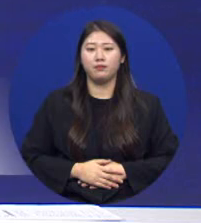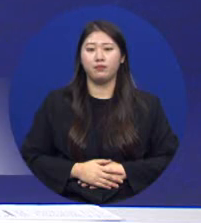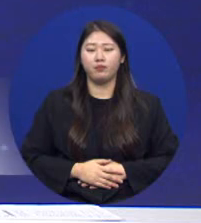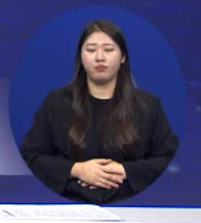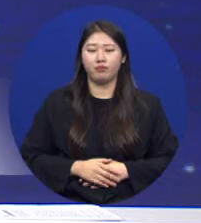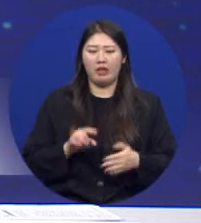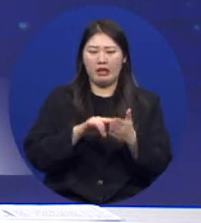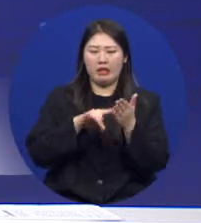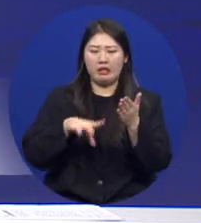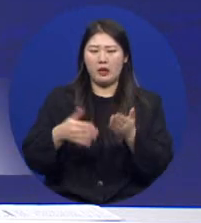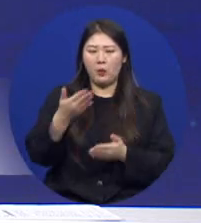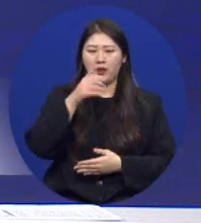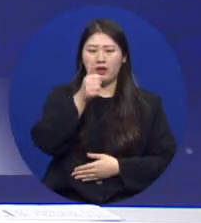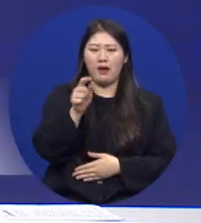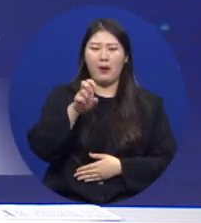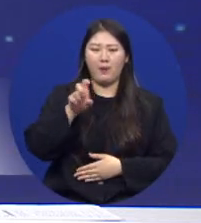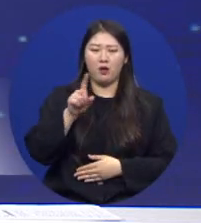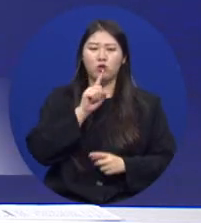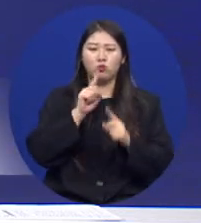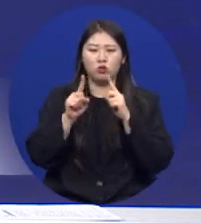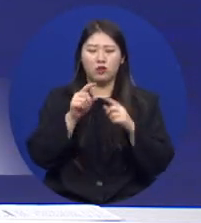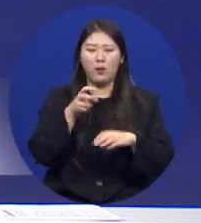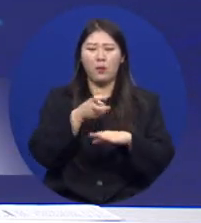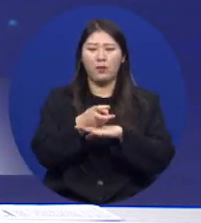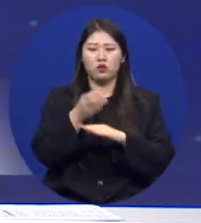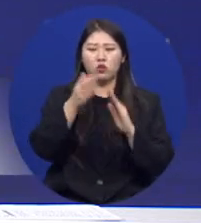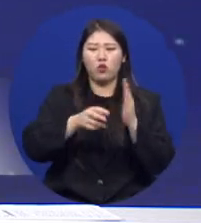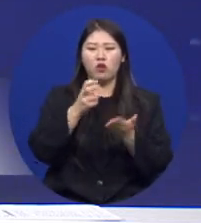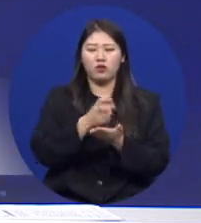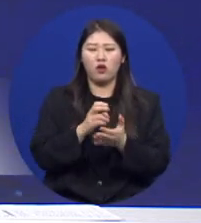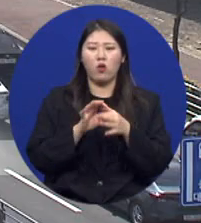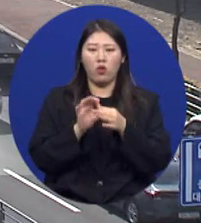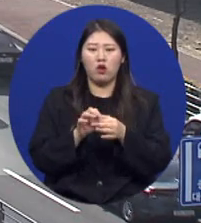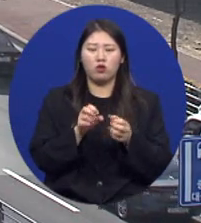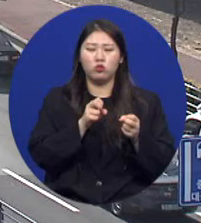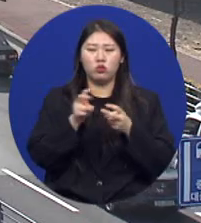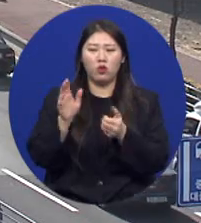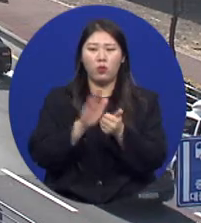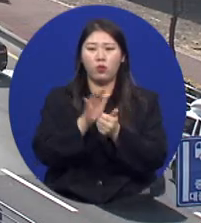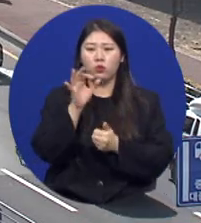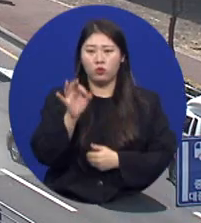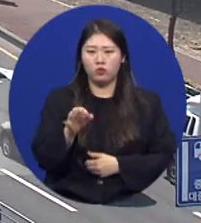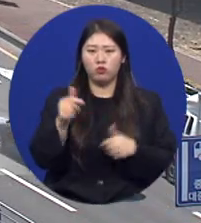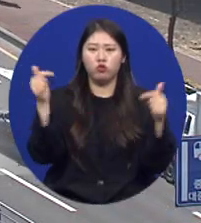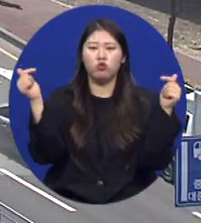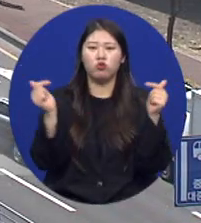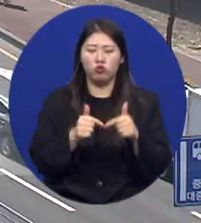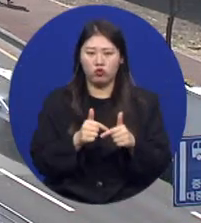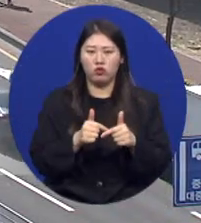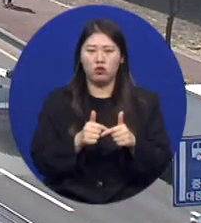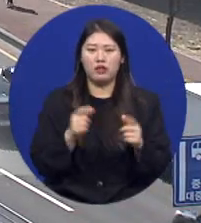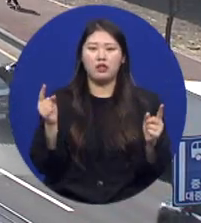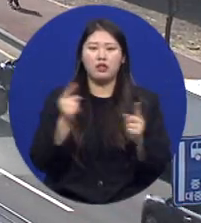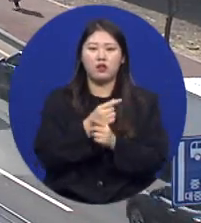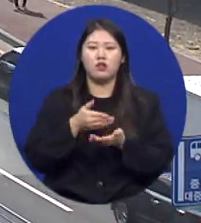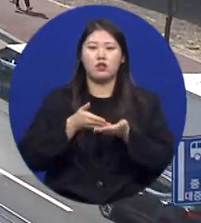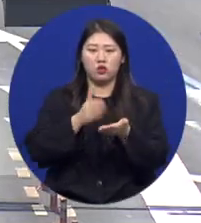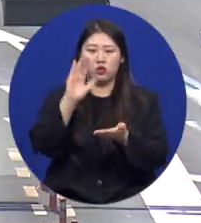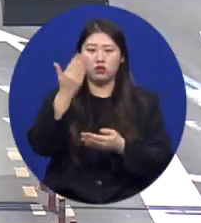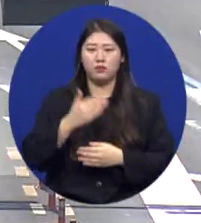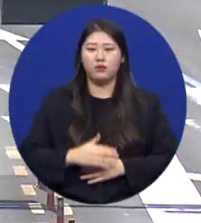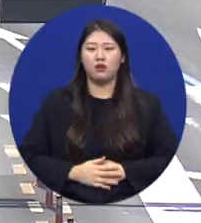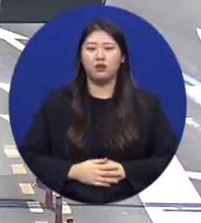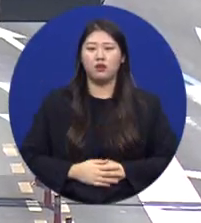세금 먹는 하마로 불리는 제주 버스 준공용제와 관련해 운수업계 보조금을 대폭 감축하는 개선안이